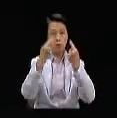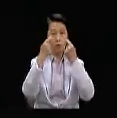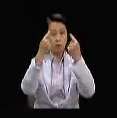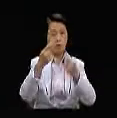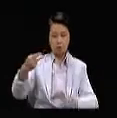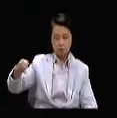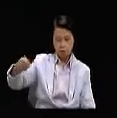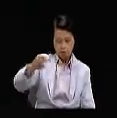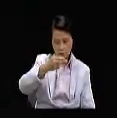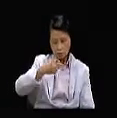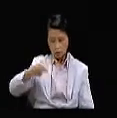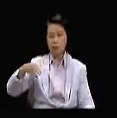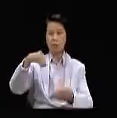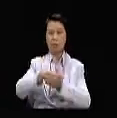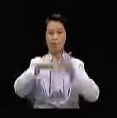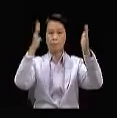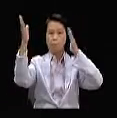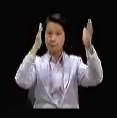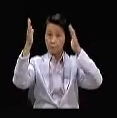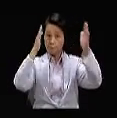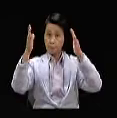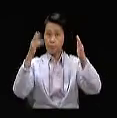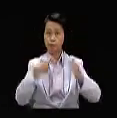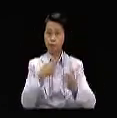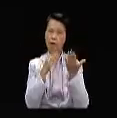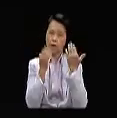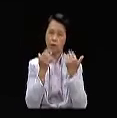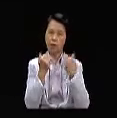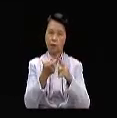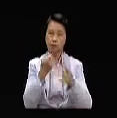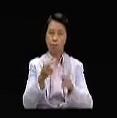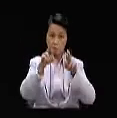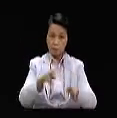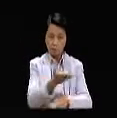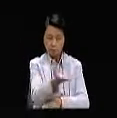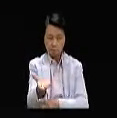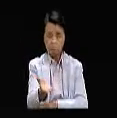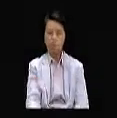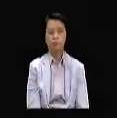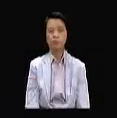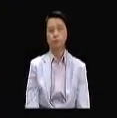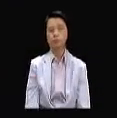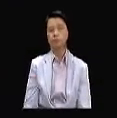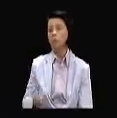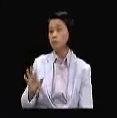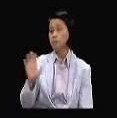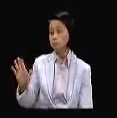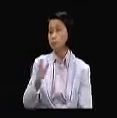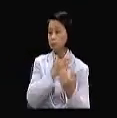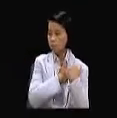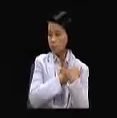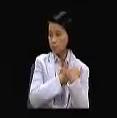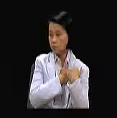di dalam negara kita ini itu yang kita harapkan Diva dorayaki tel ah terpilih memegang manjat